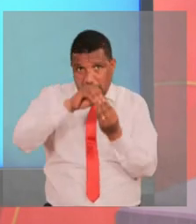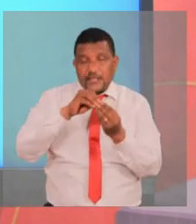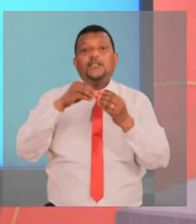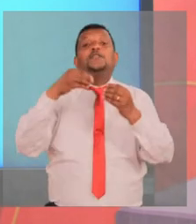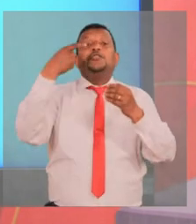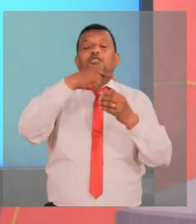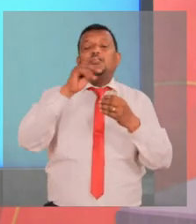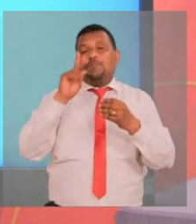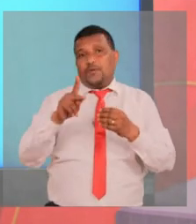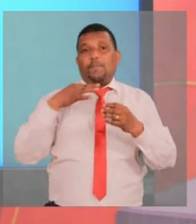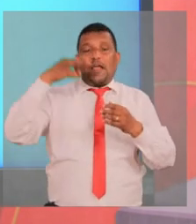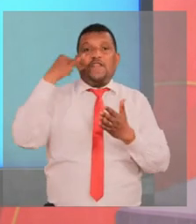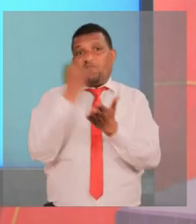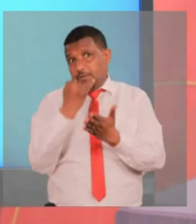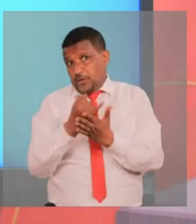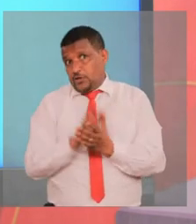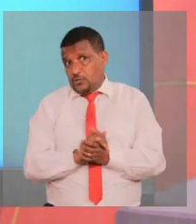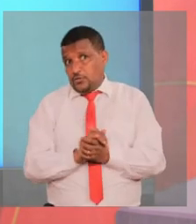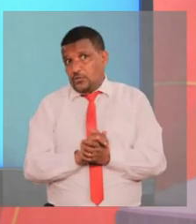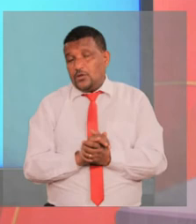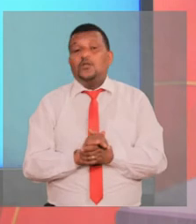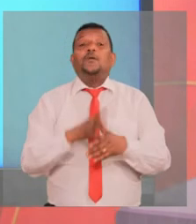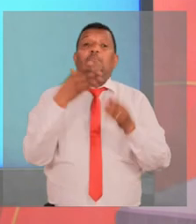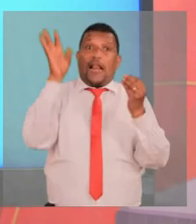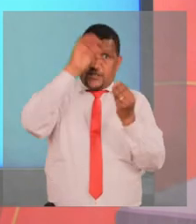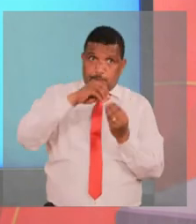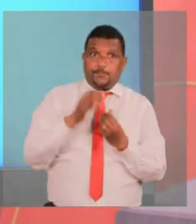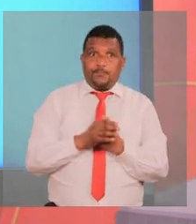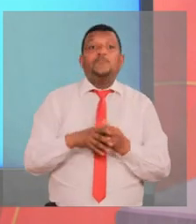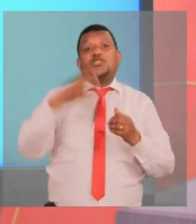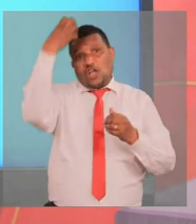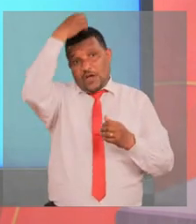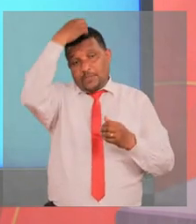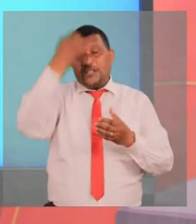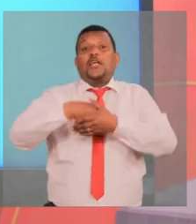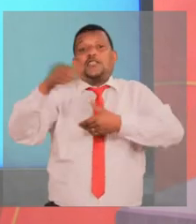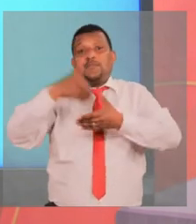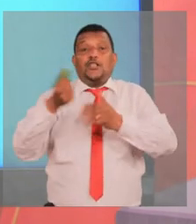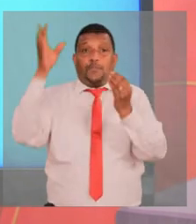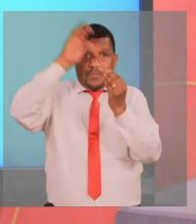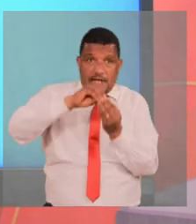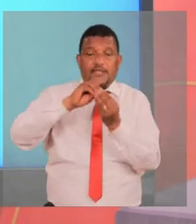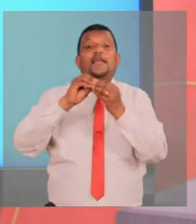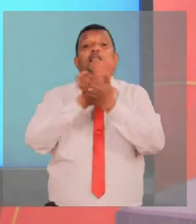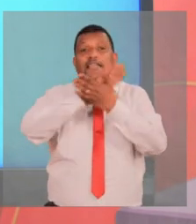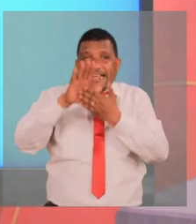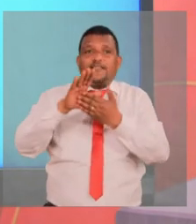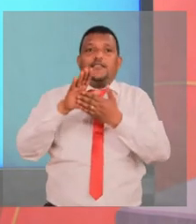सब्सक्राइब इनवेस्टमेंट प्लान गवर्नमेंट एक्सपेंडिचर